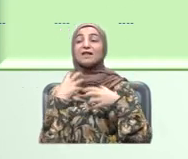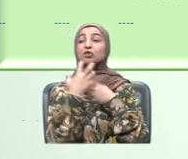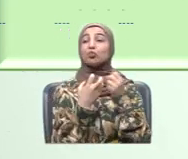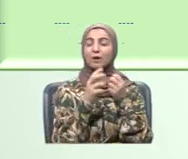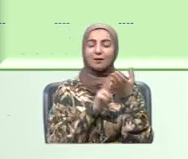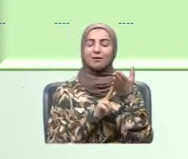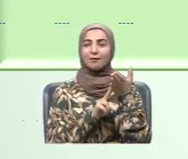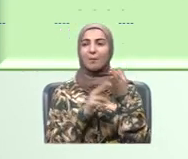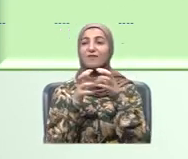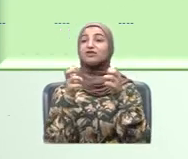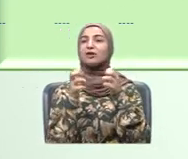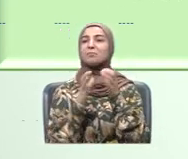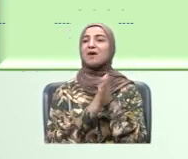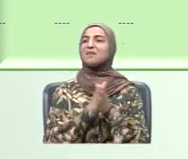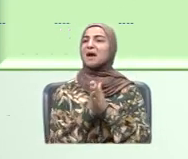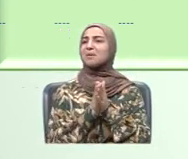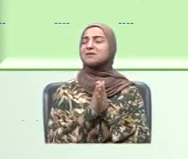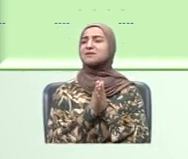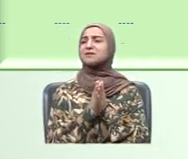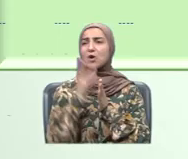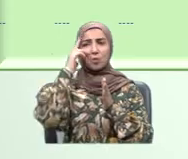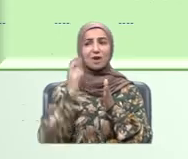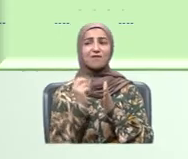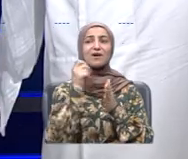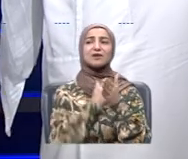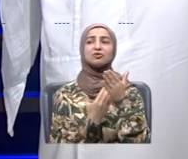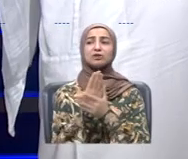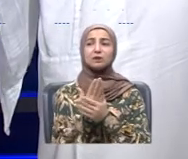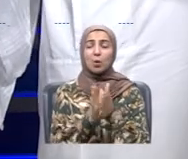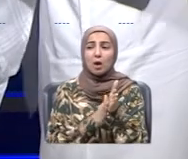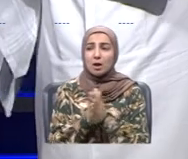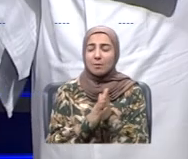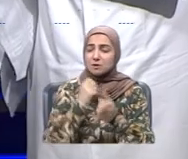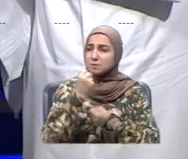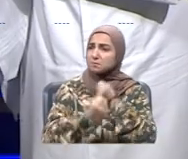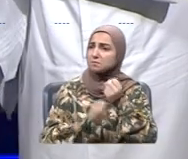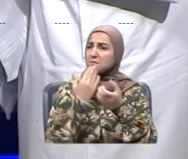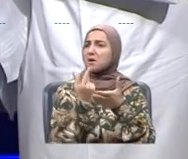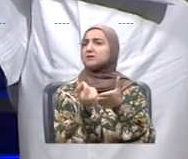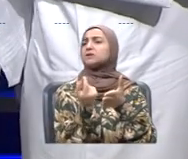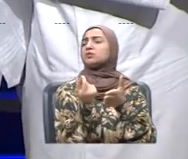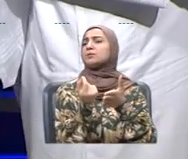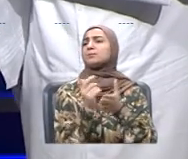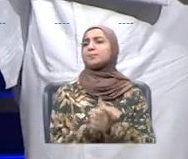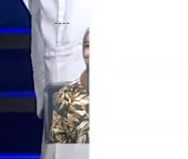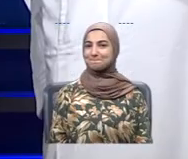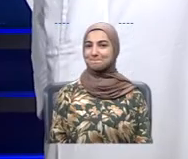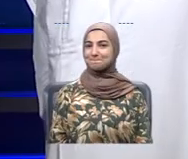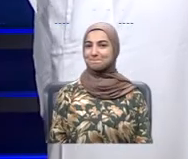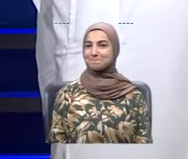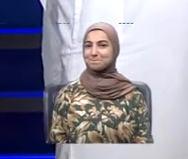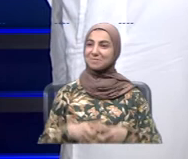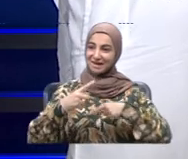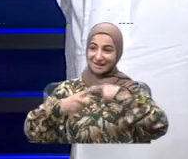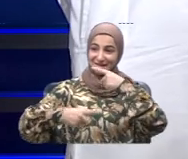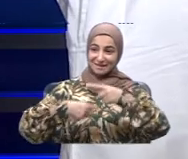الأساليب الممتعة وما يشدهم من الأفكار المشوقة في تلك الكتابات الكثيرة.